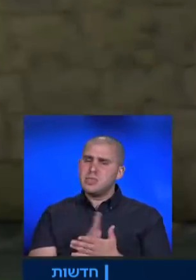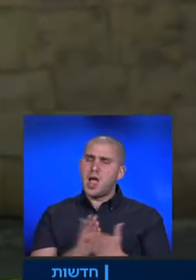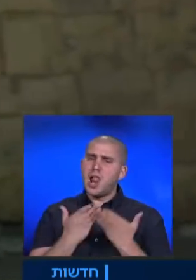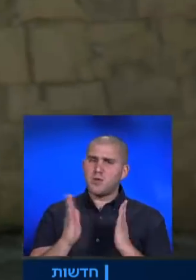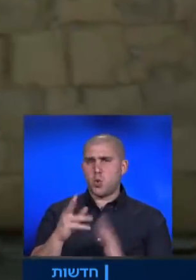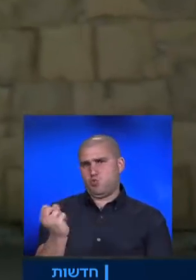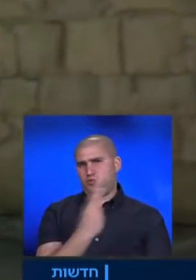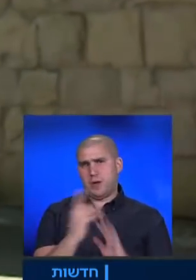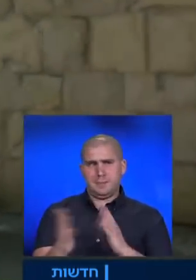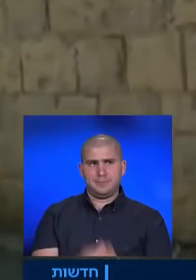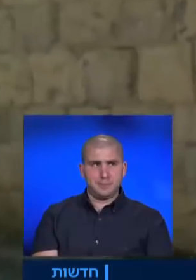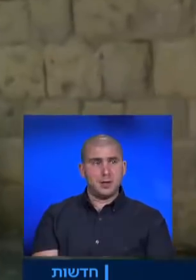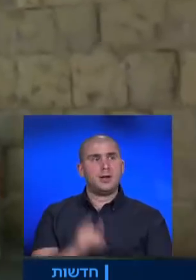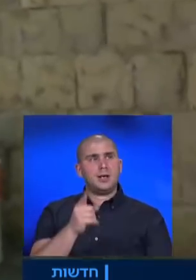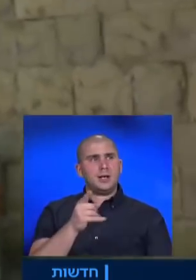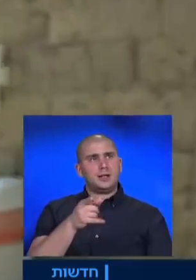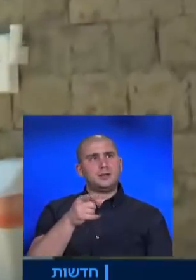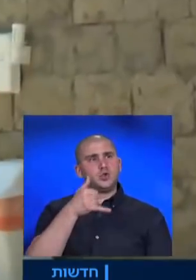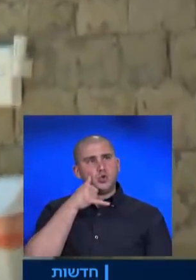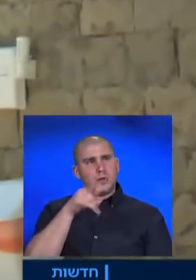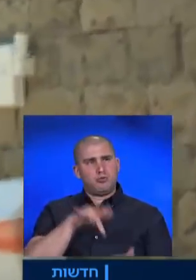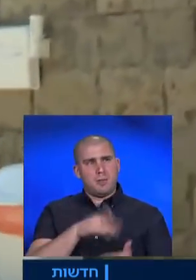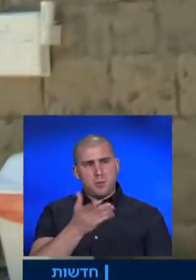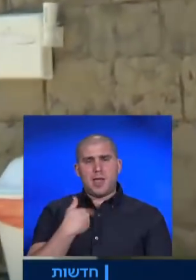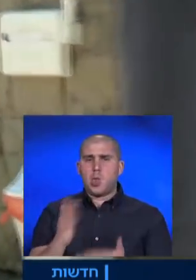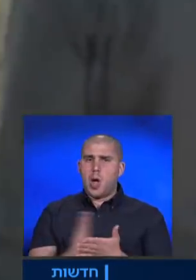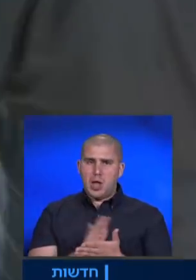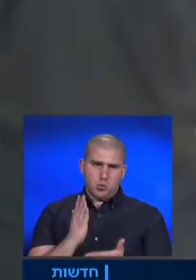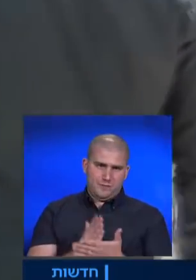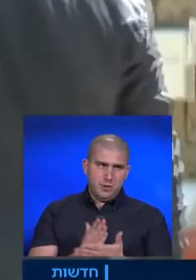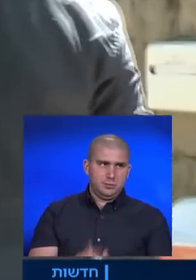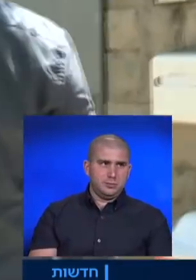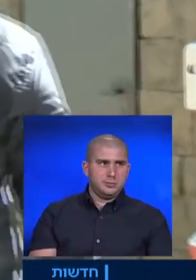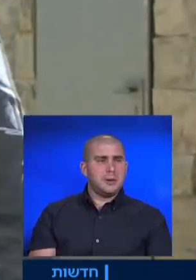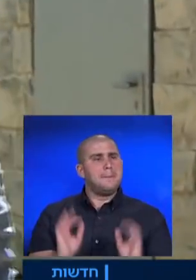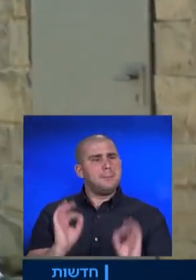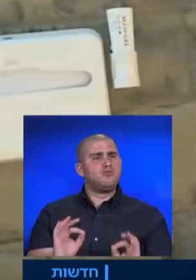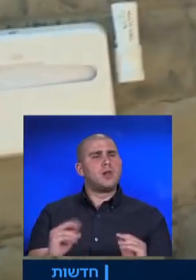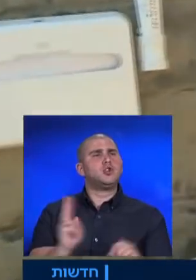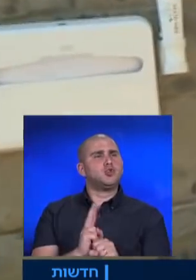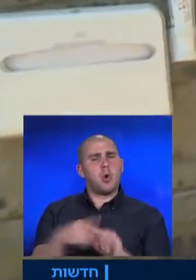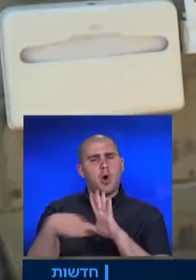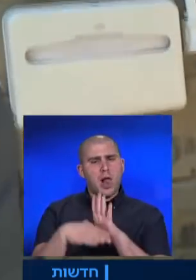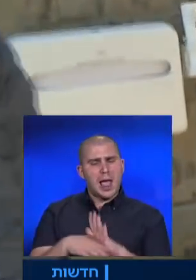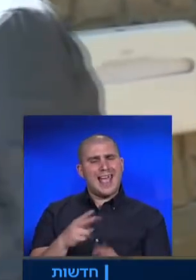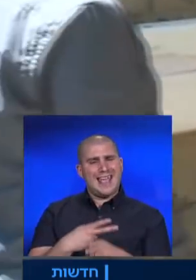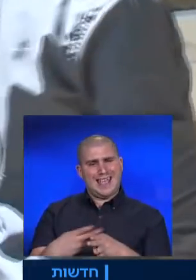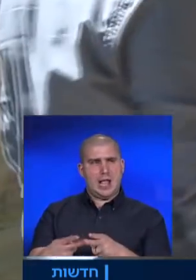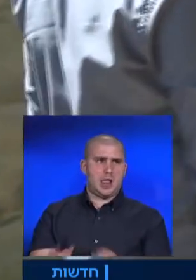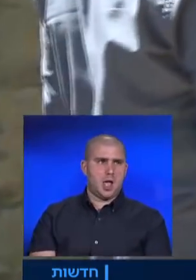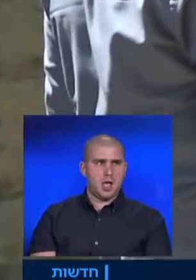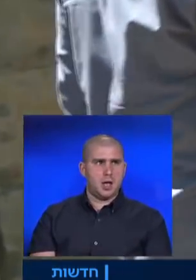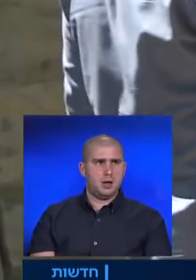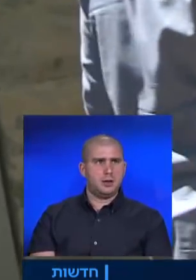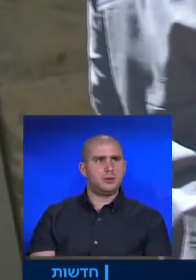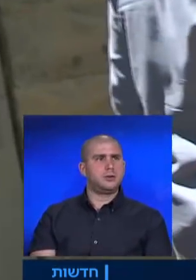אלה השירותים של האתר, אנחנו הכנו אותם על מנת לשמור על כל הכללים של ההיגיינה, יהיה את כל מה שצריך,